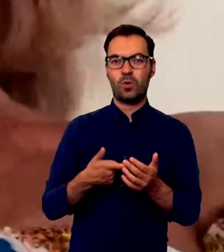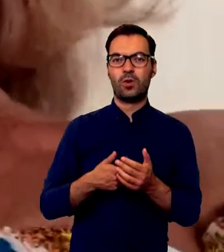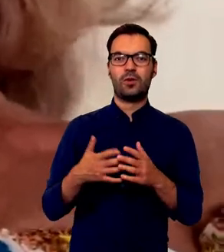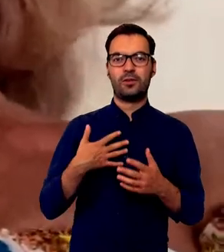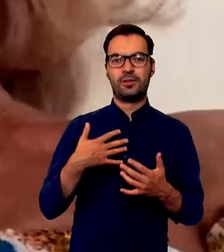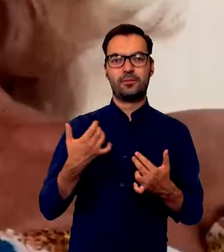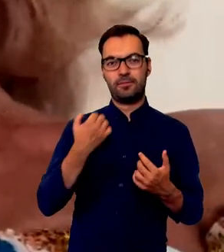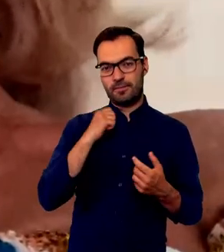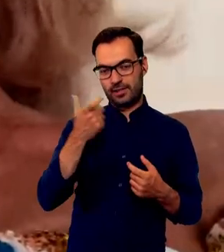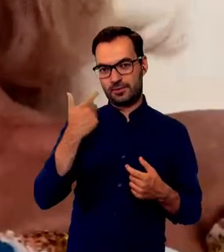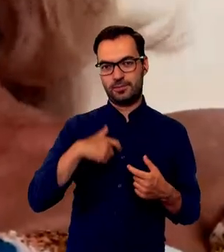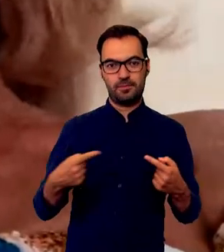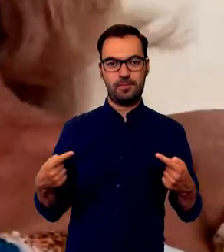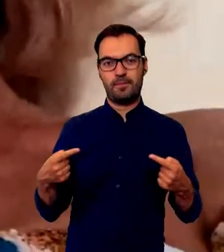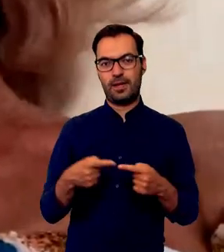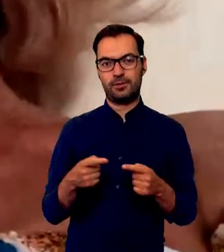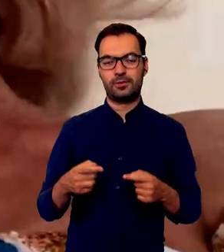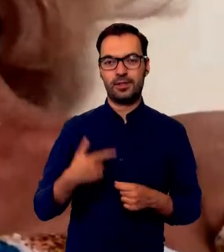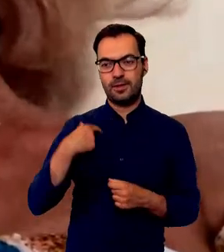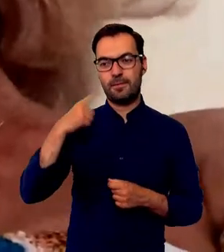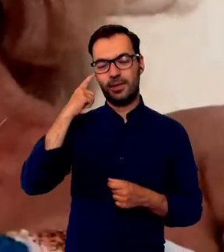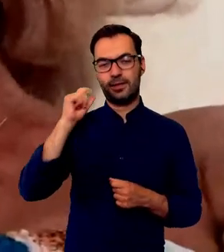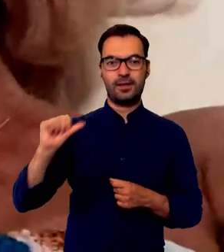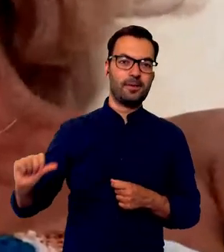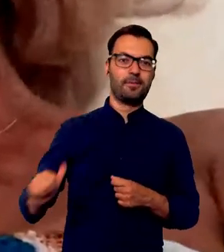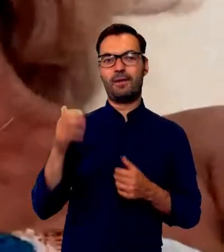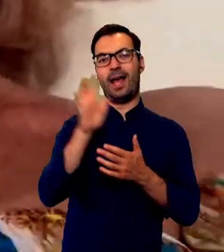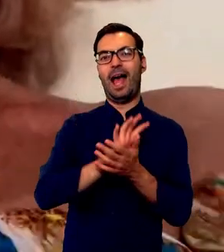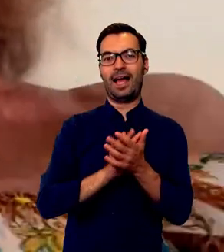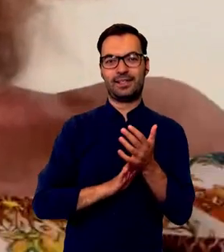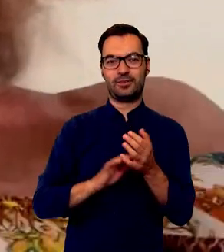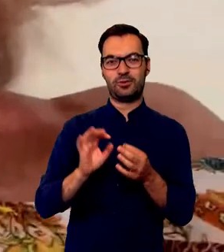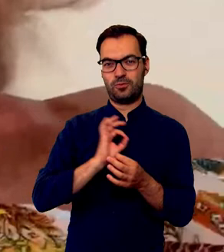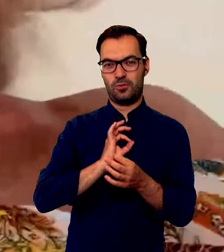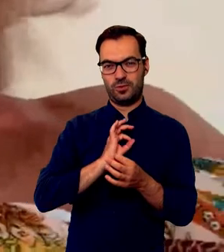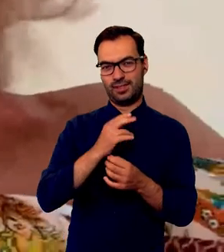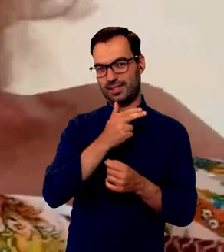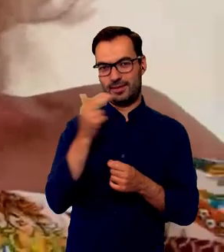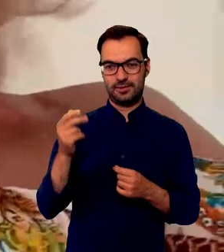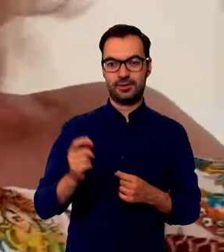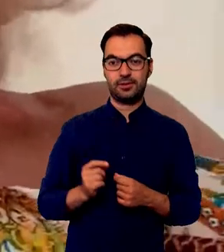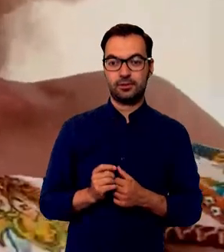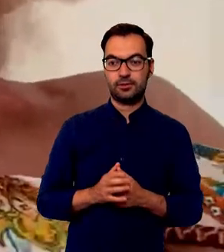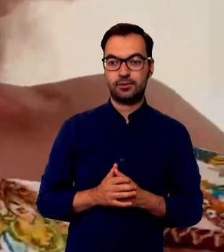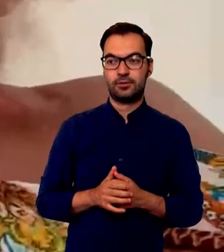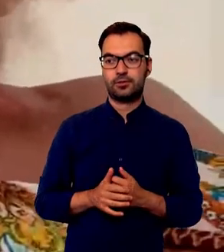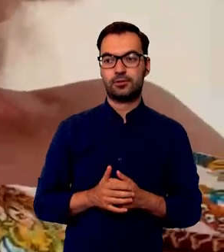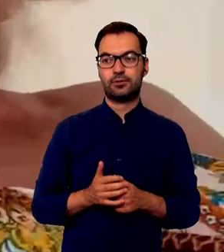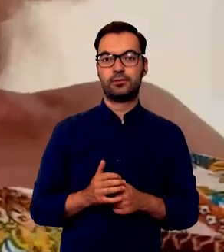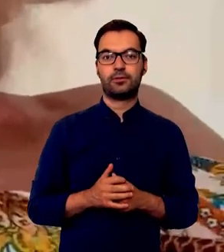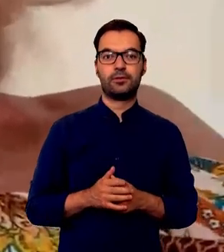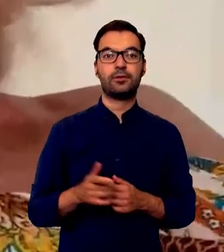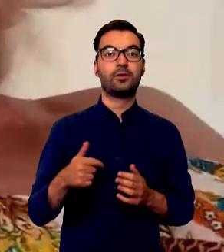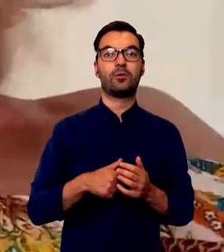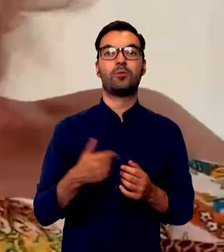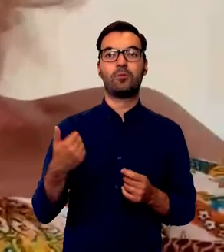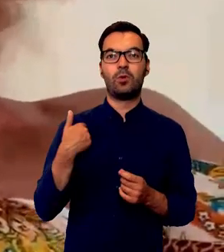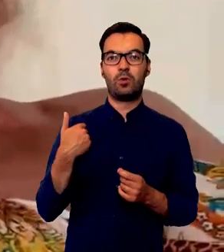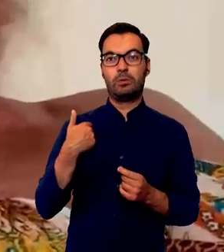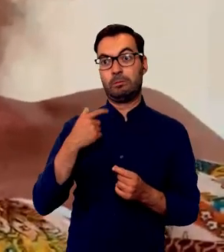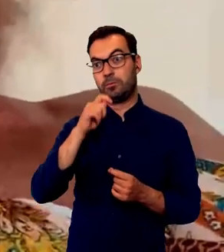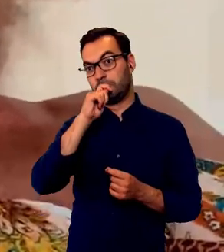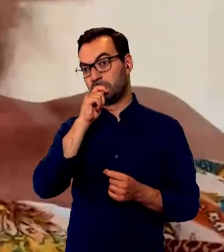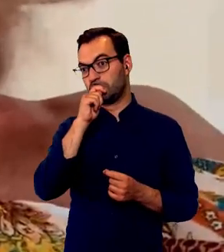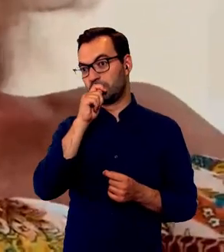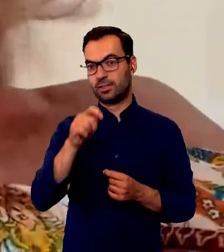mi bardzo odpowiadającym. Pamiętam pierwszy artykuł, jaki przeczytałam na swój temat po schodach hiszpańskich, że było to chyba